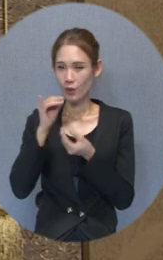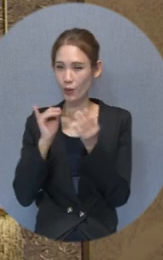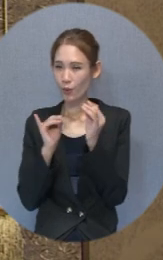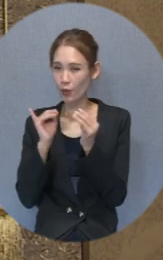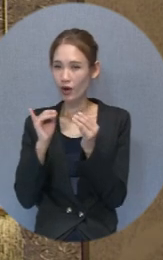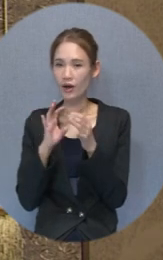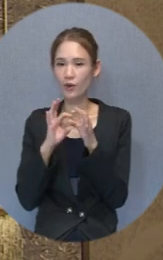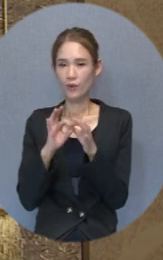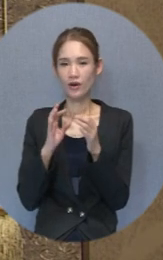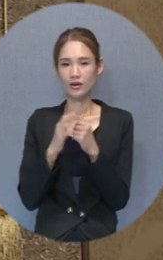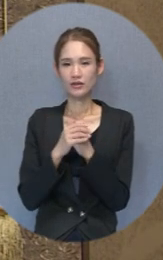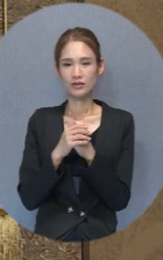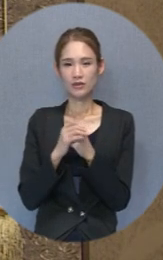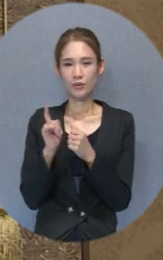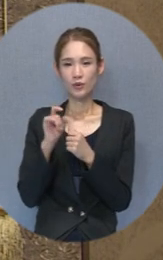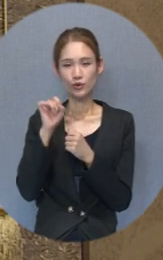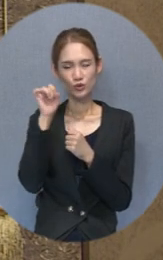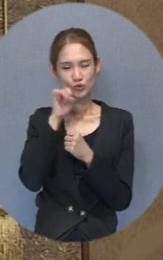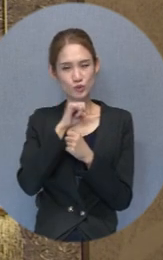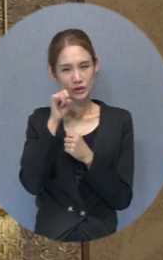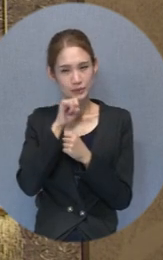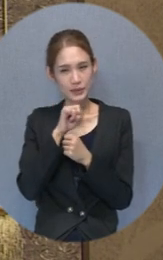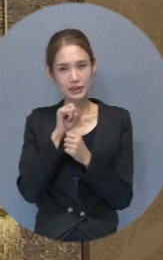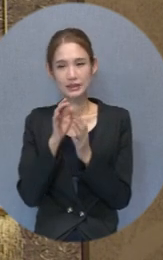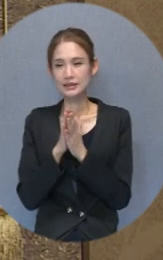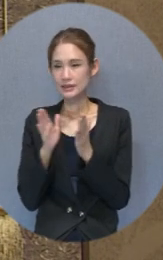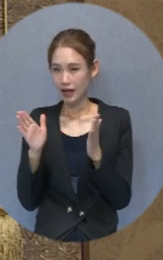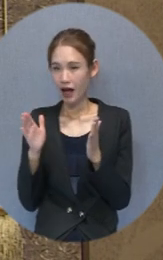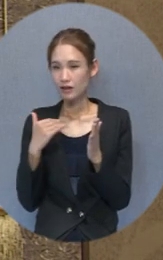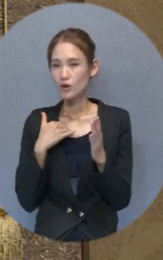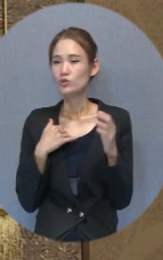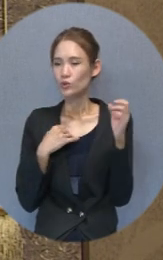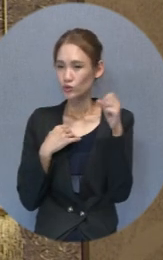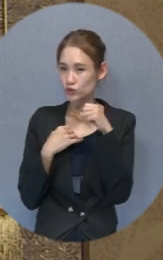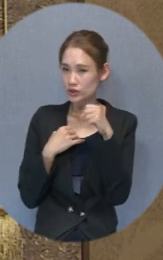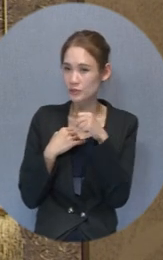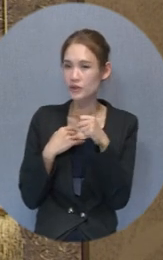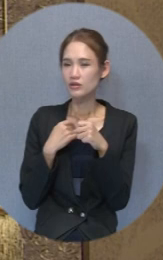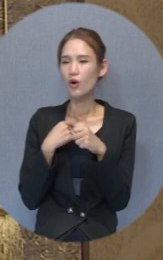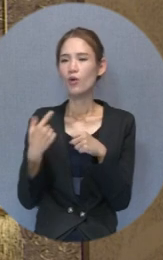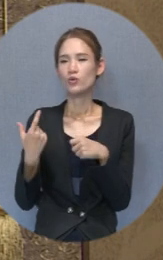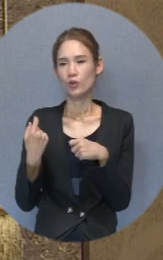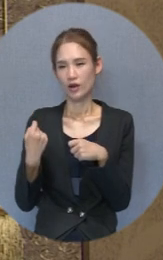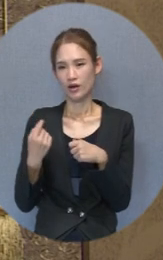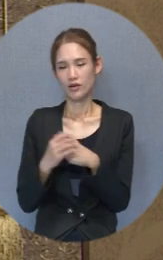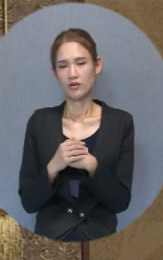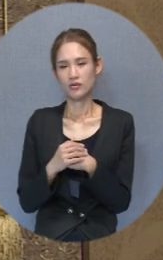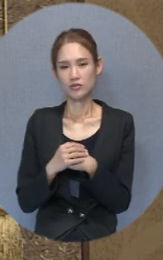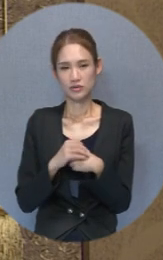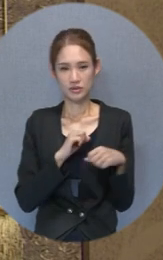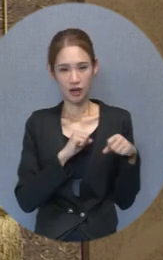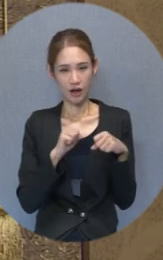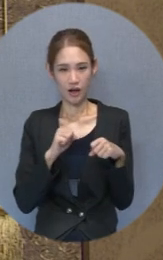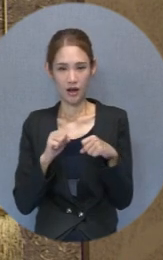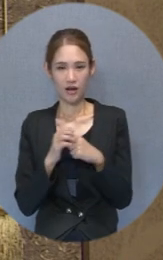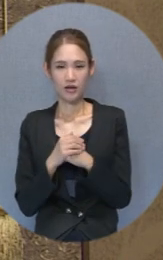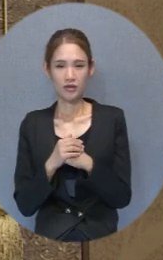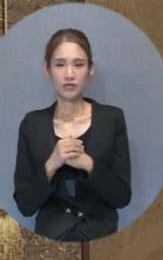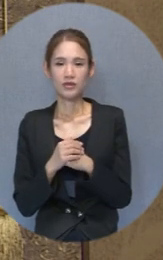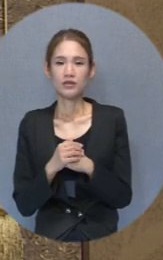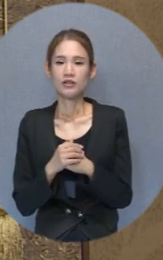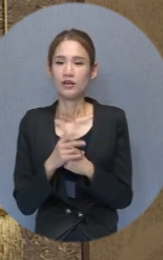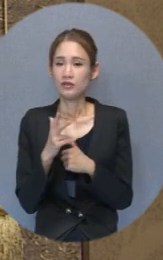네. 사실은 취미로 시작을 했다가 저도 취미로 시작을 했다가 작가로 활동을 하게 되고 그리고 이제